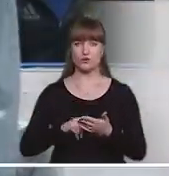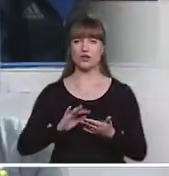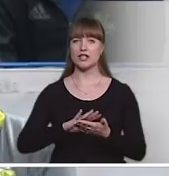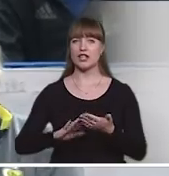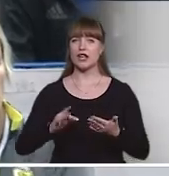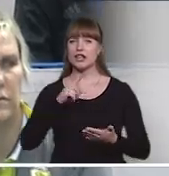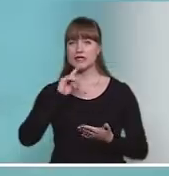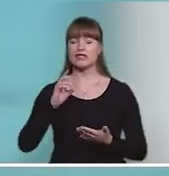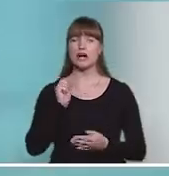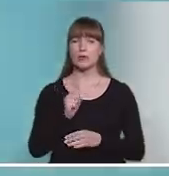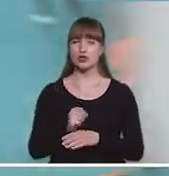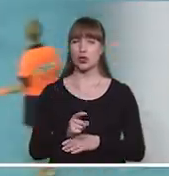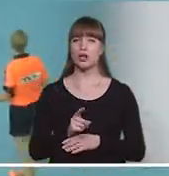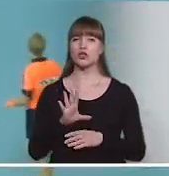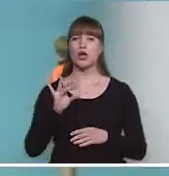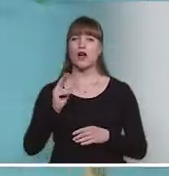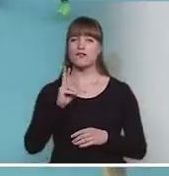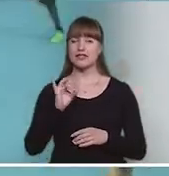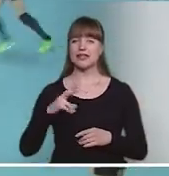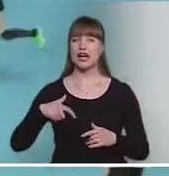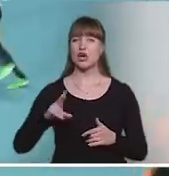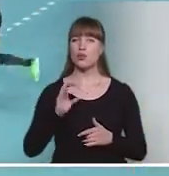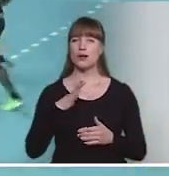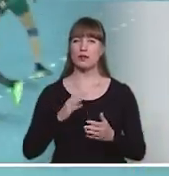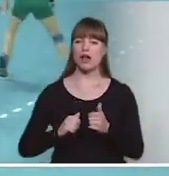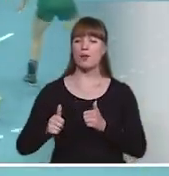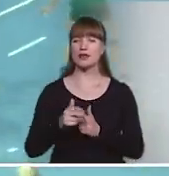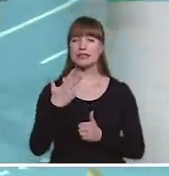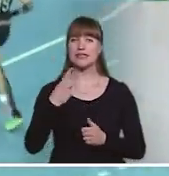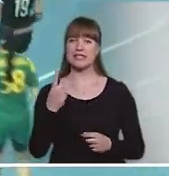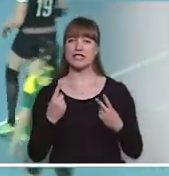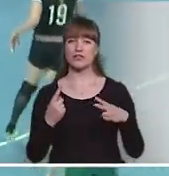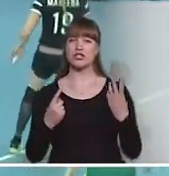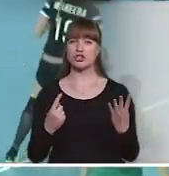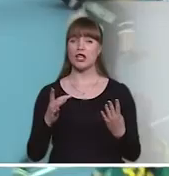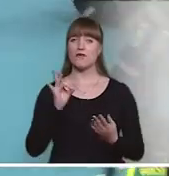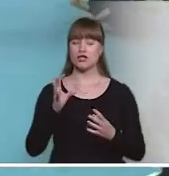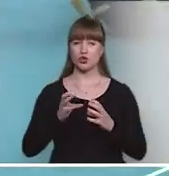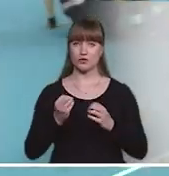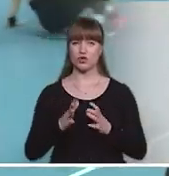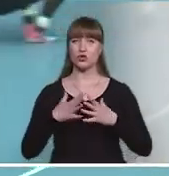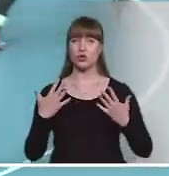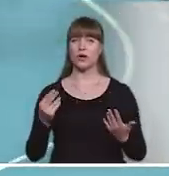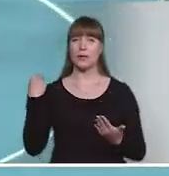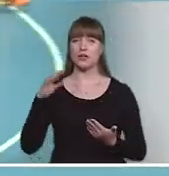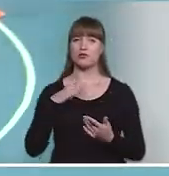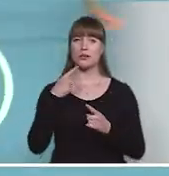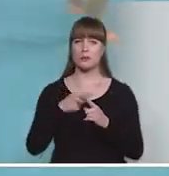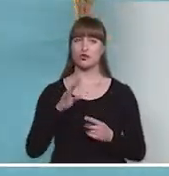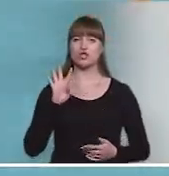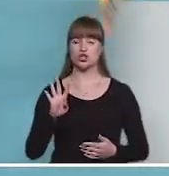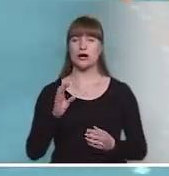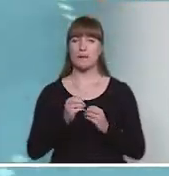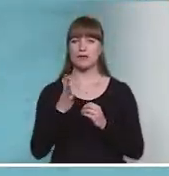идут к российскому золоту. В Краснодаре «Кубань» была обыграна 31-24, в Ростове еще крупнее. Перерыву было